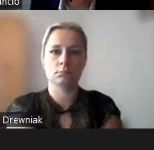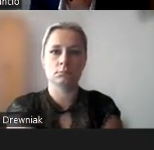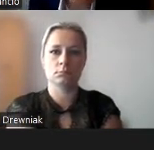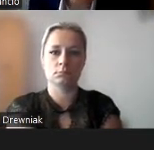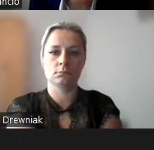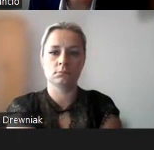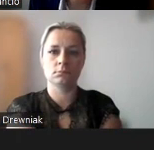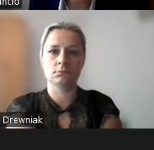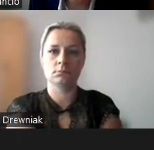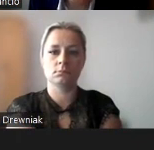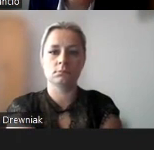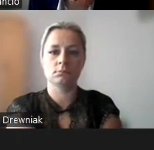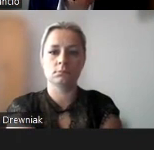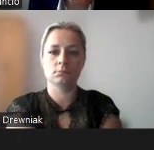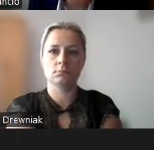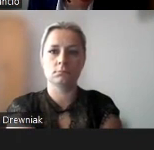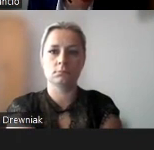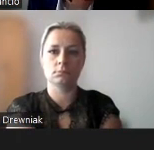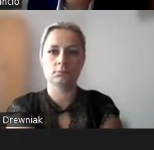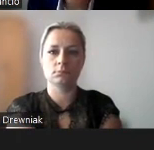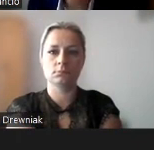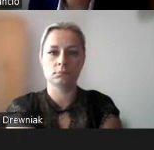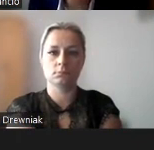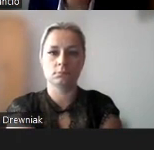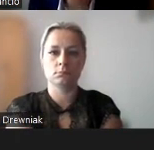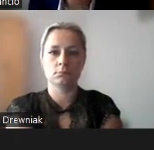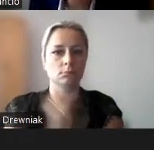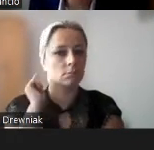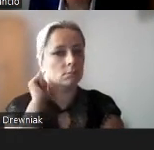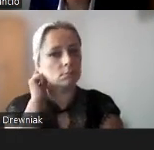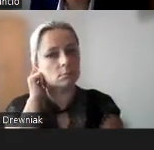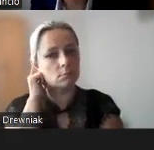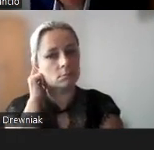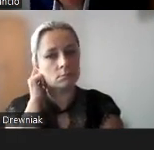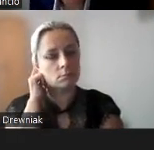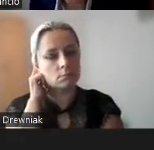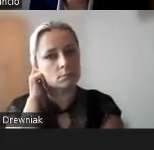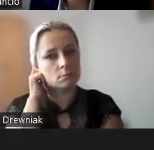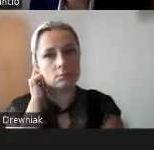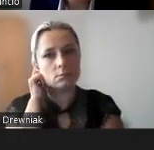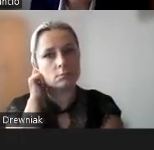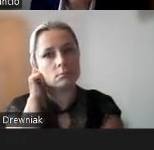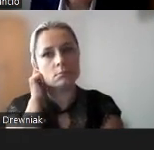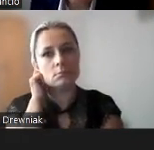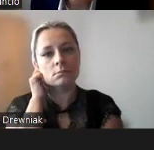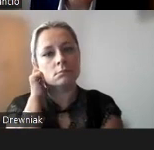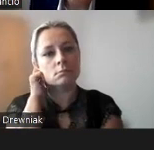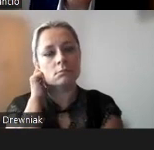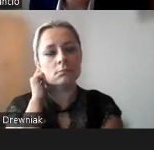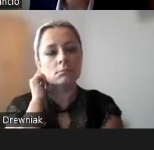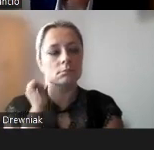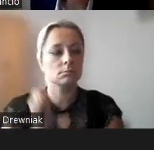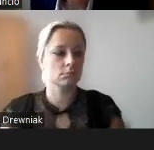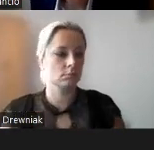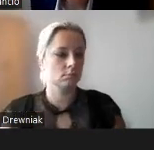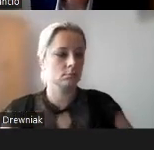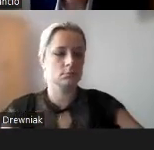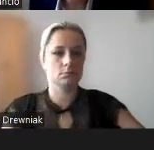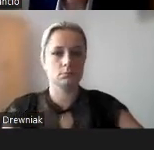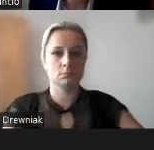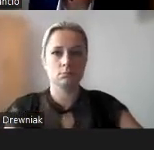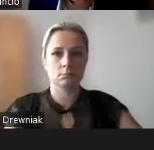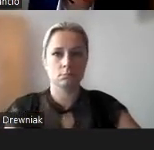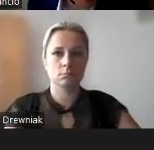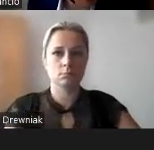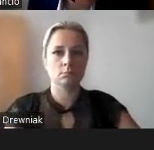z samorządów, jak i też spodziewam się, że pewnie jesteście Państwo rodzicami osób, które będą chodziły do